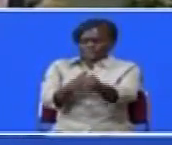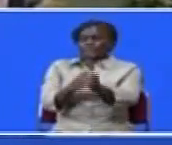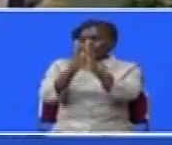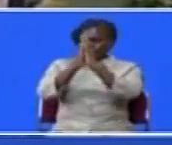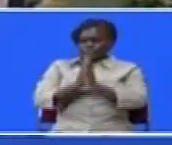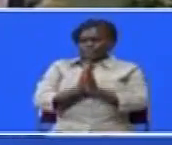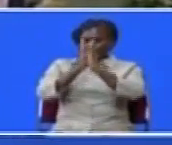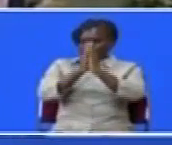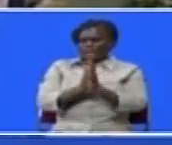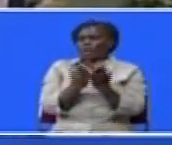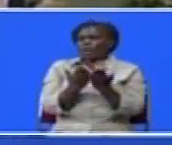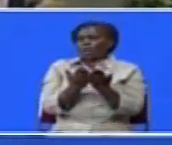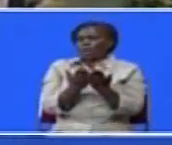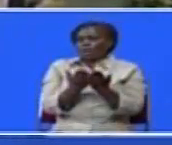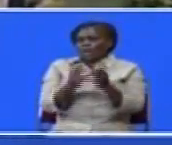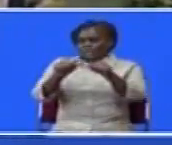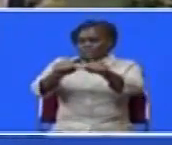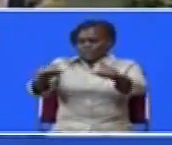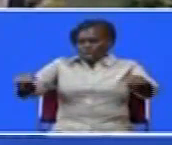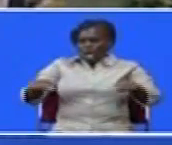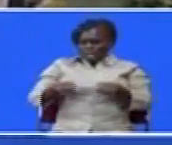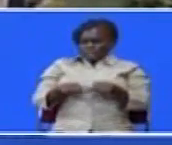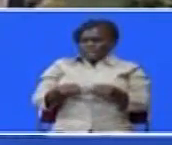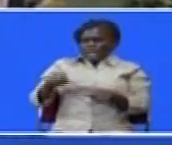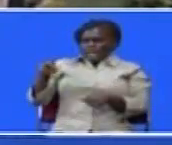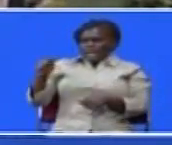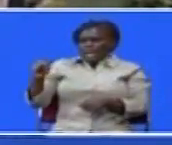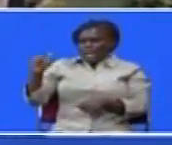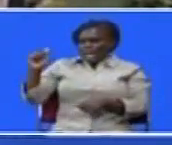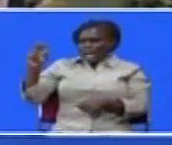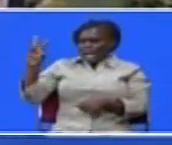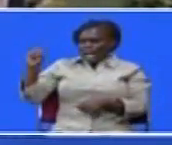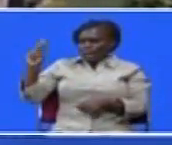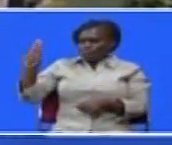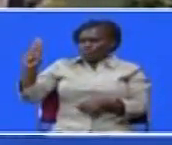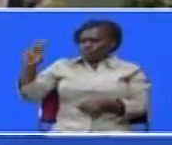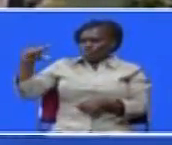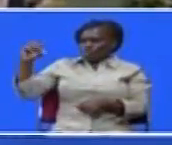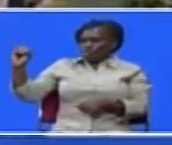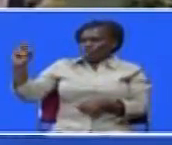misa katika madhabahu ya Namugongo huko Kampala.